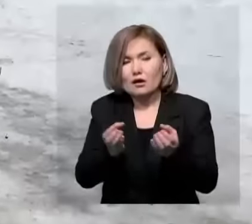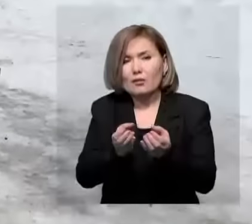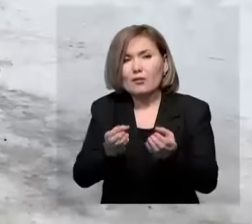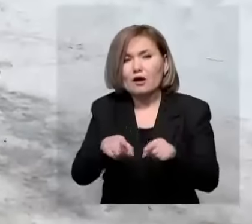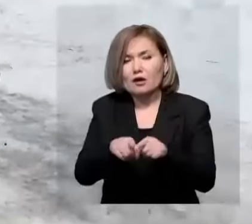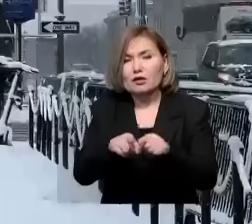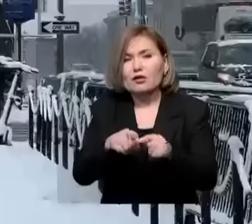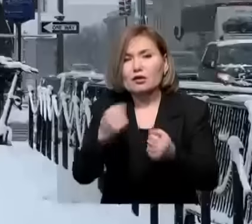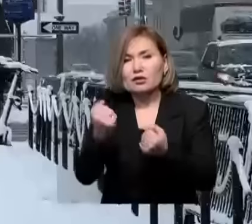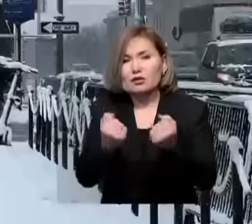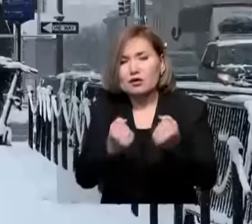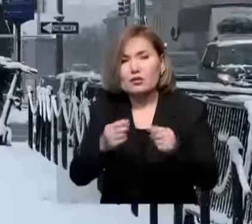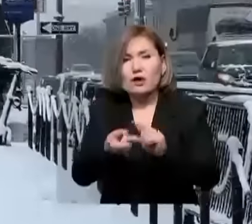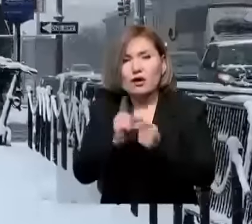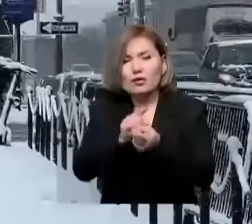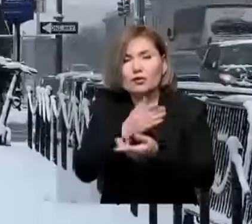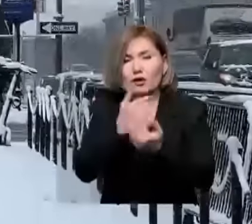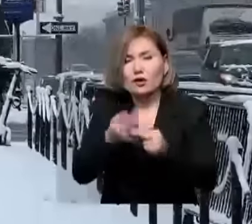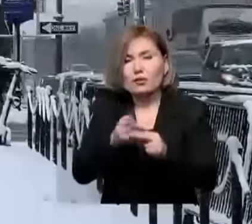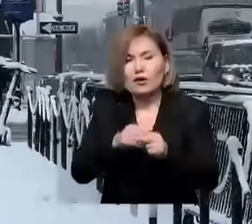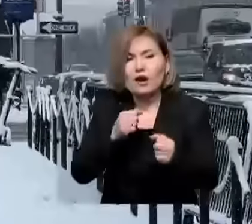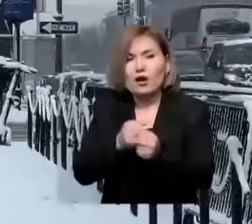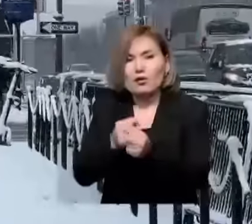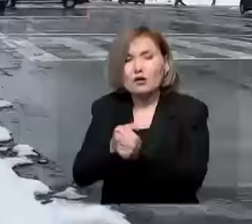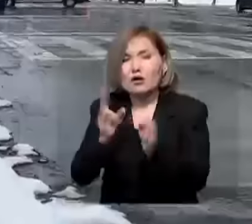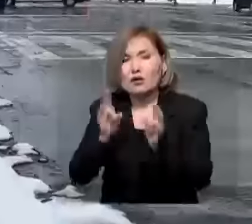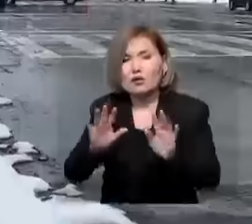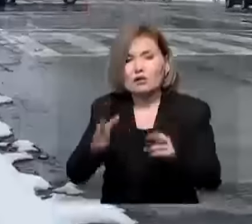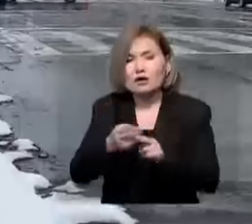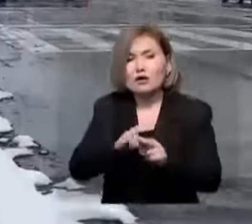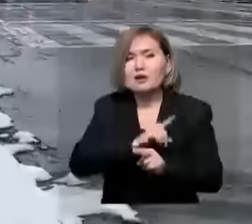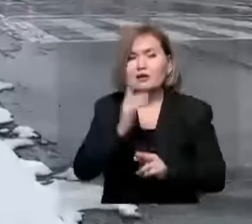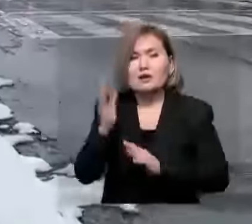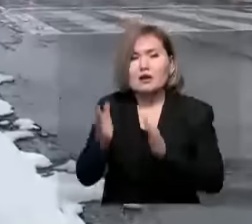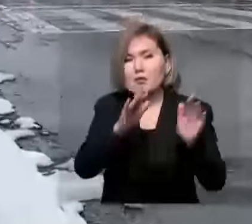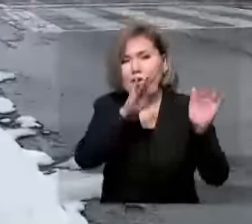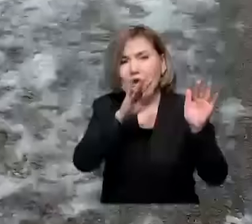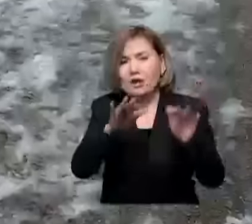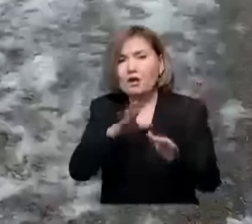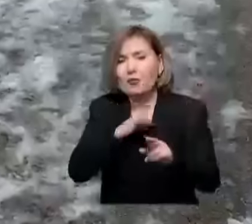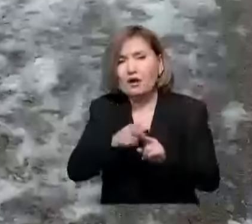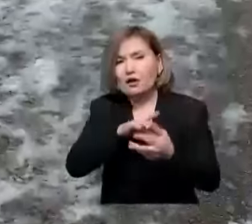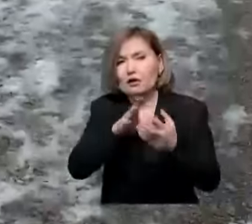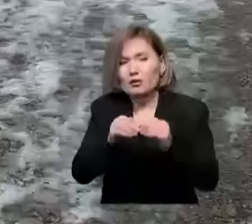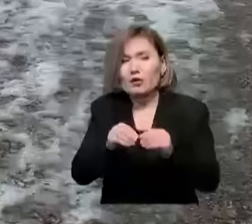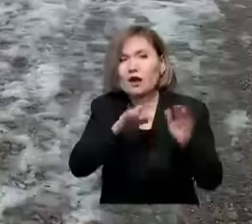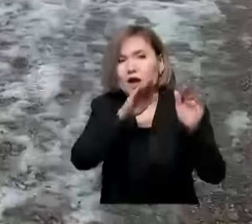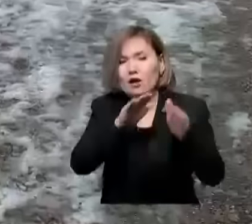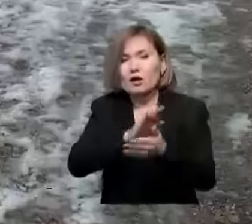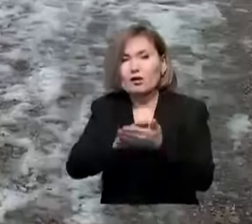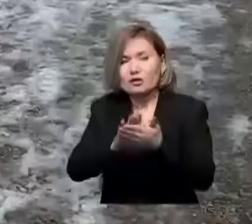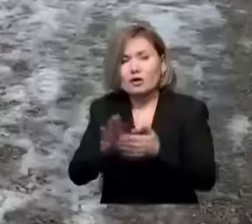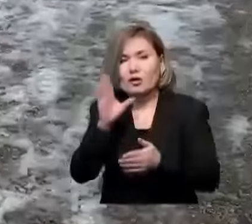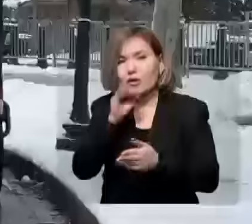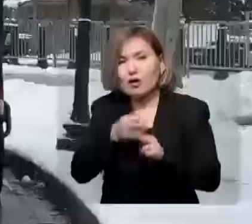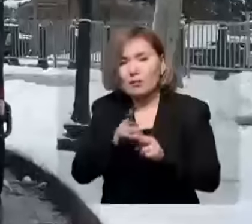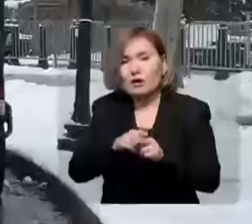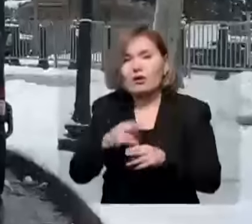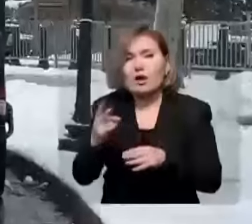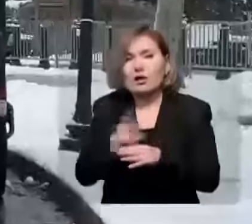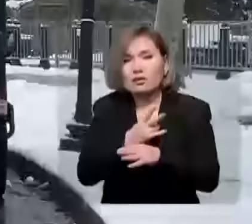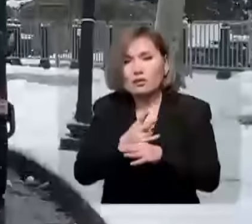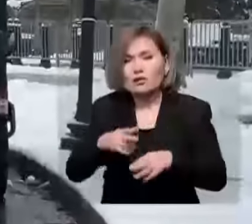көктайғақ біршама жол апатына себеп болған. Екінші қайтара соққан қарлы боранға коммуналдық қызметтер дайындалып үлгерді. Түн жарымнан жолдарға тұз